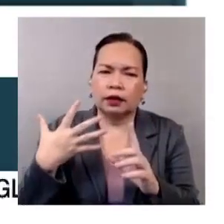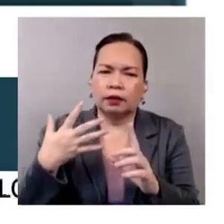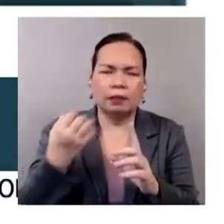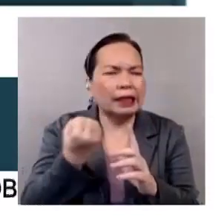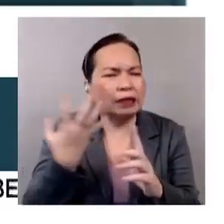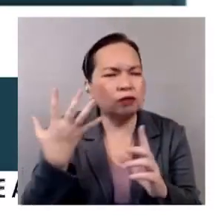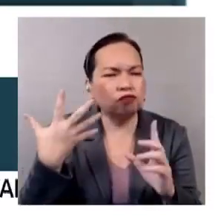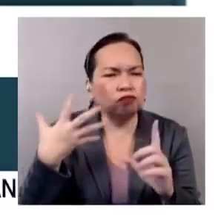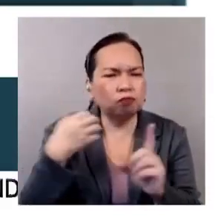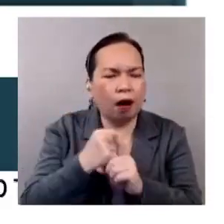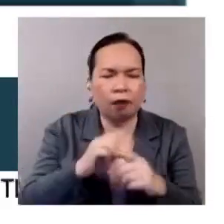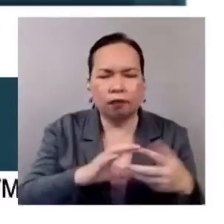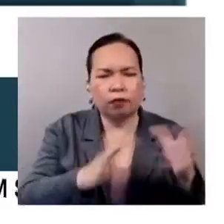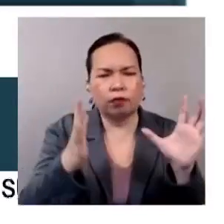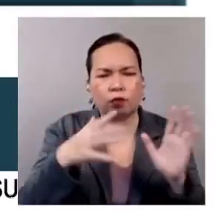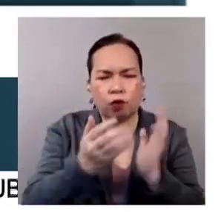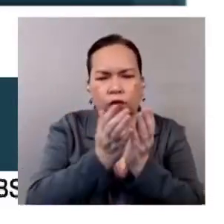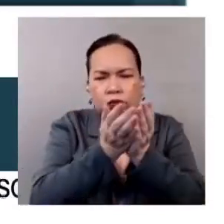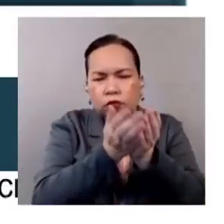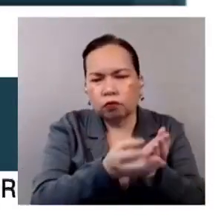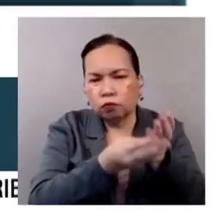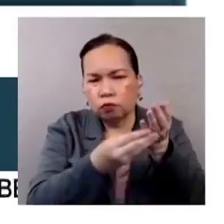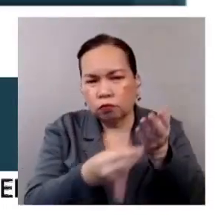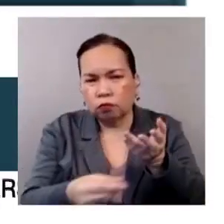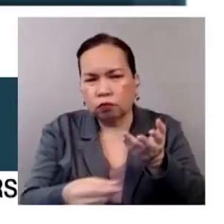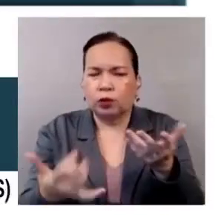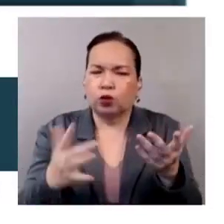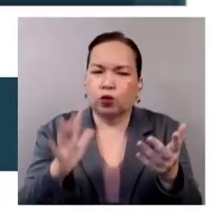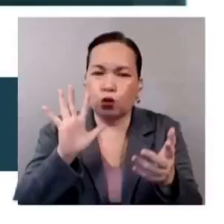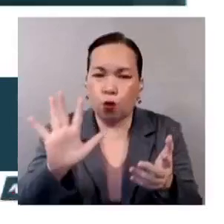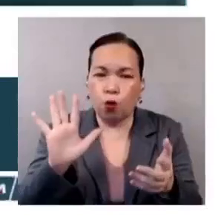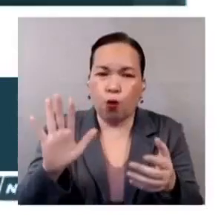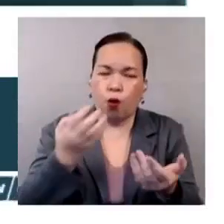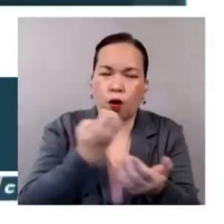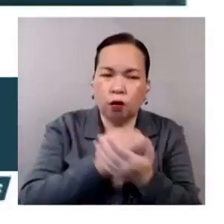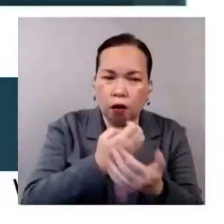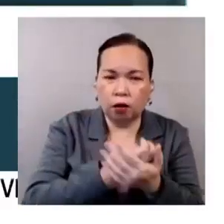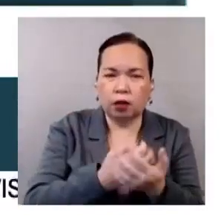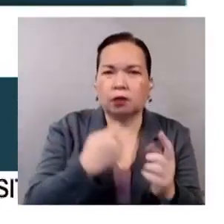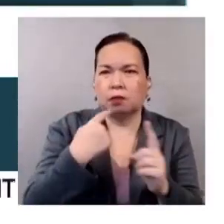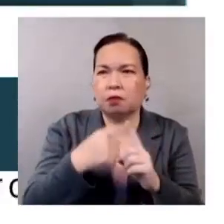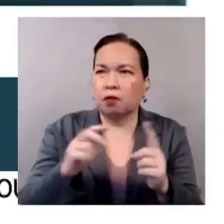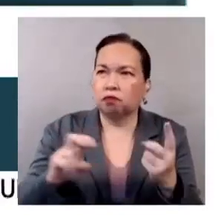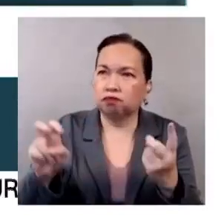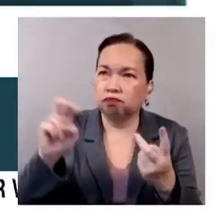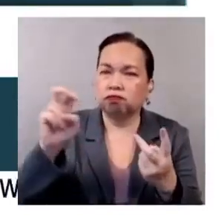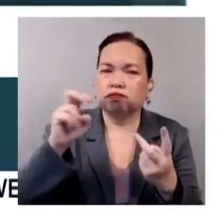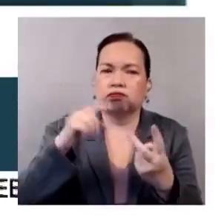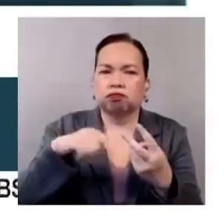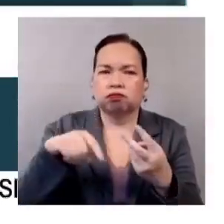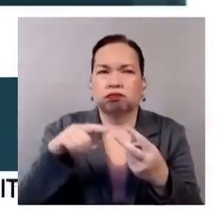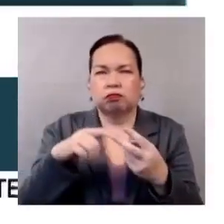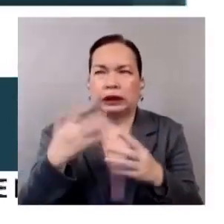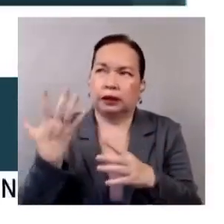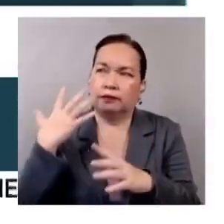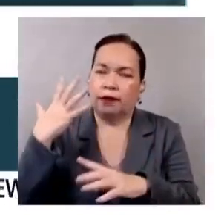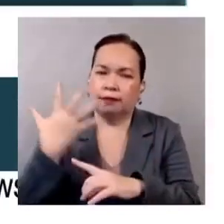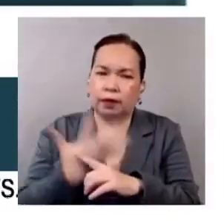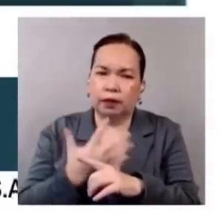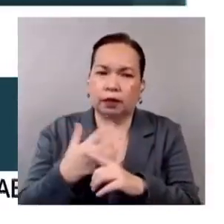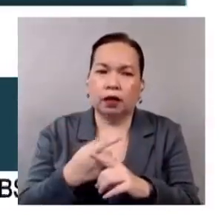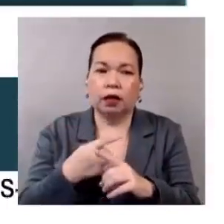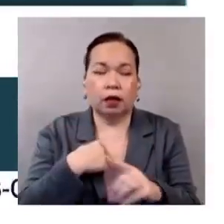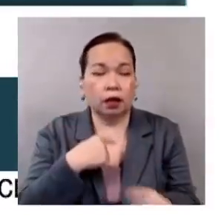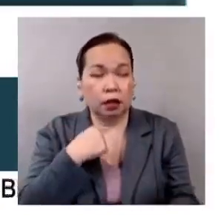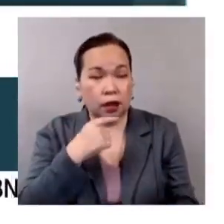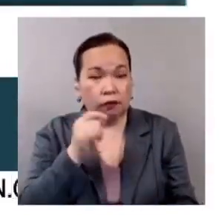economy? Included na siguro dito pati yung fishery sector, tsaka yung tourism in the last 5 months. Habang may nakikita tayong oil